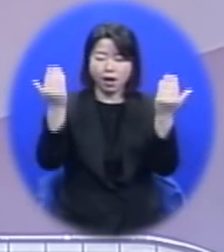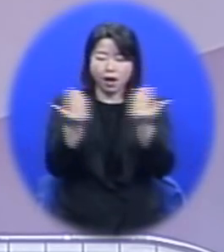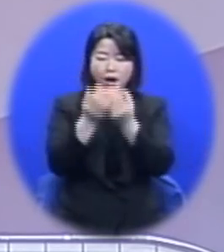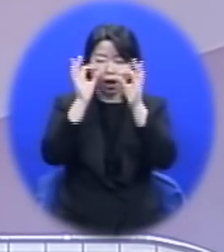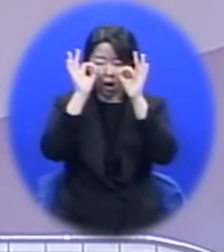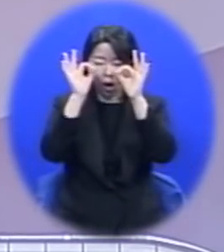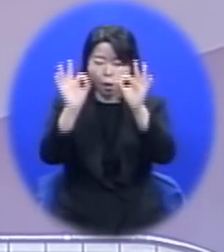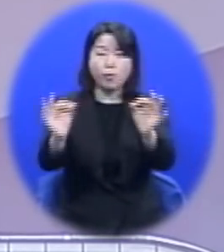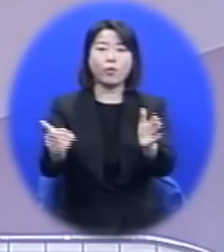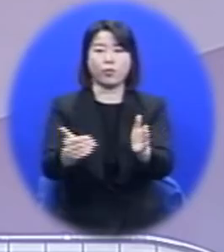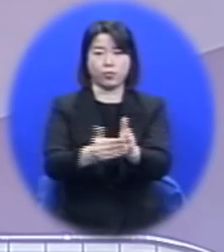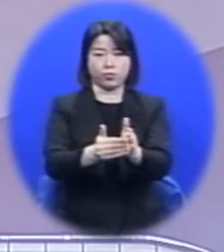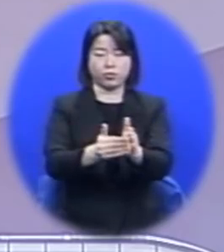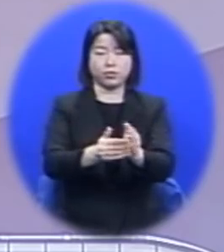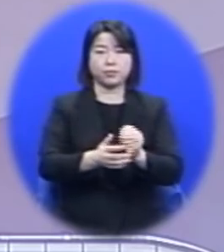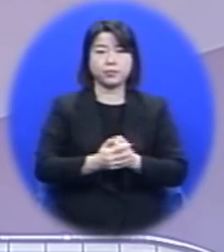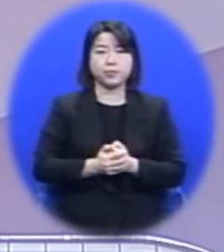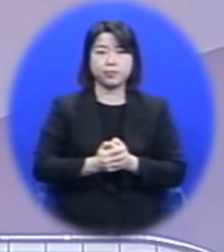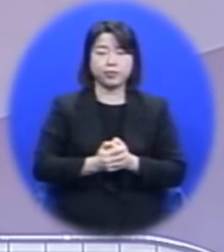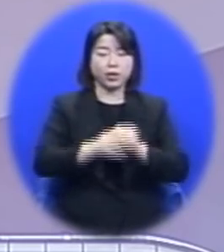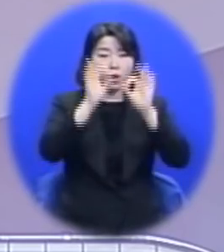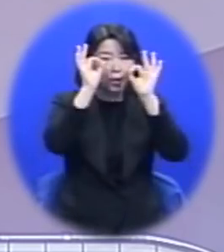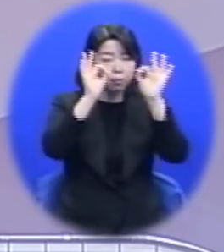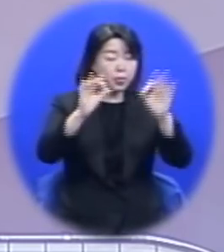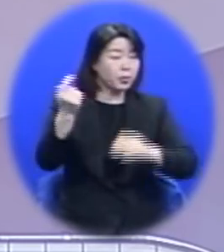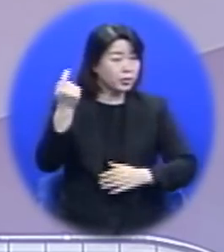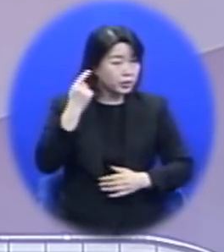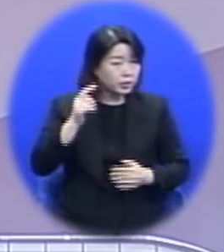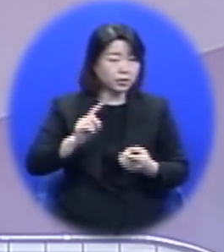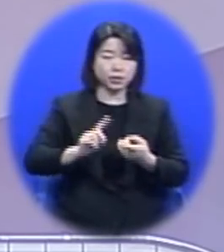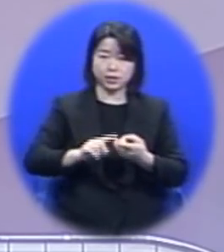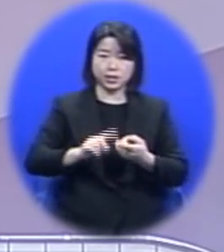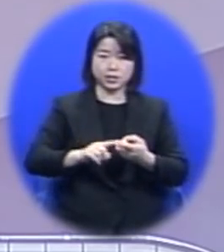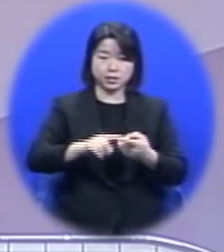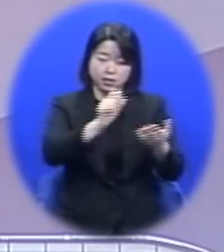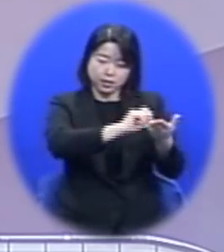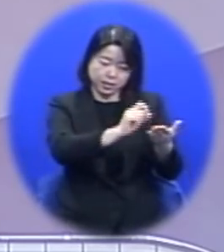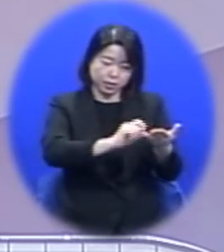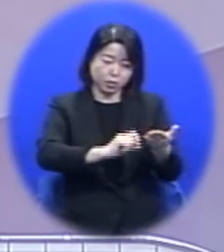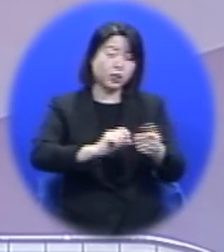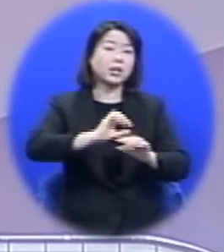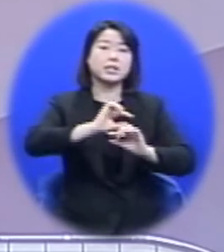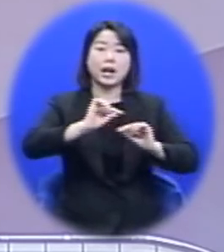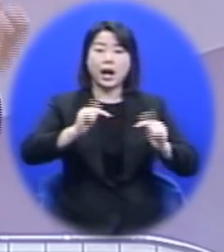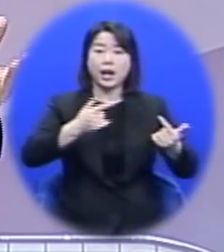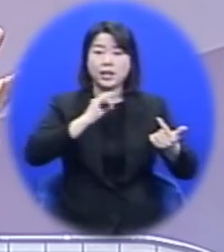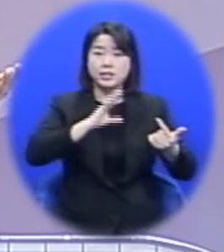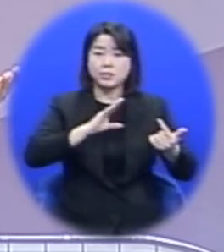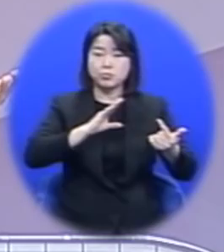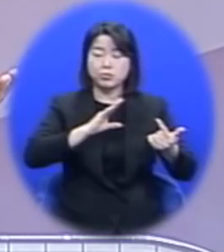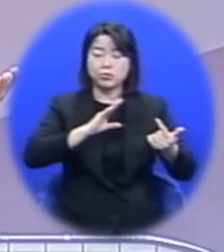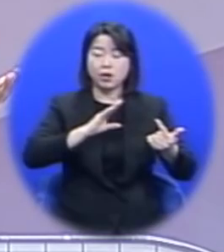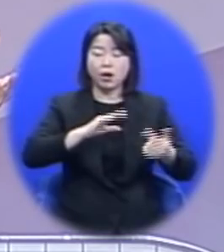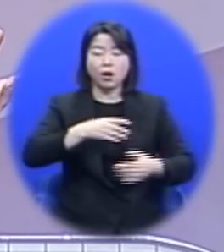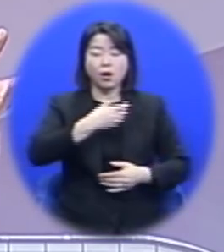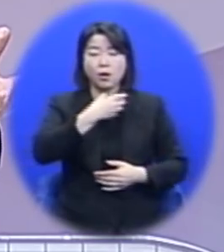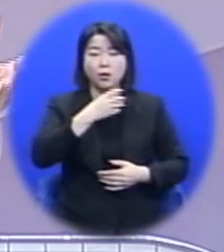보았습니다. 그가 보고 들은 것을 기록하지 않았을 뿐이지 그는 정말